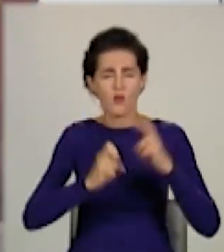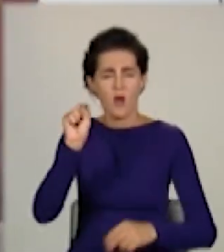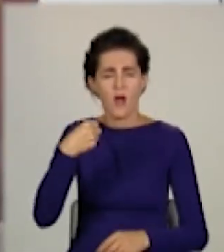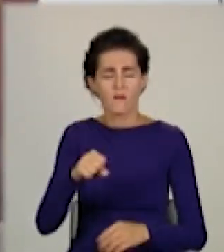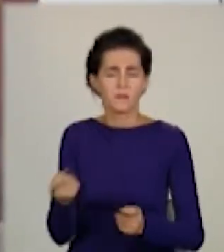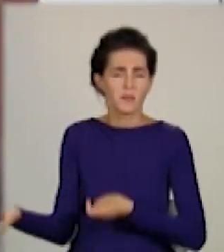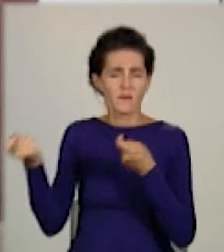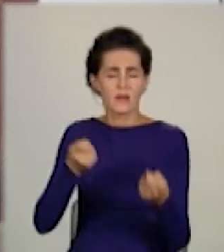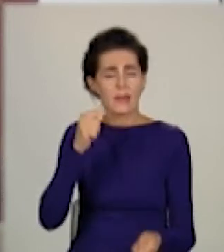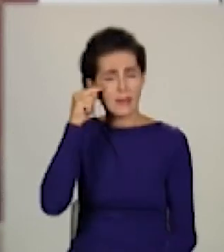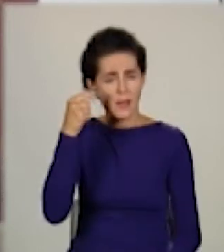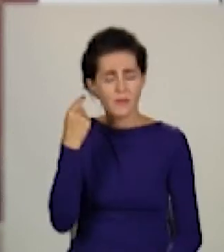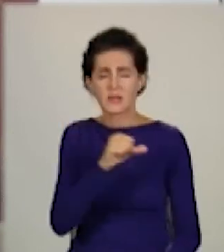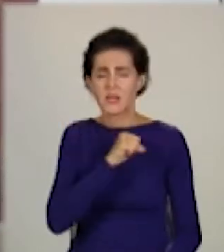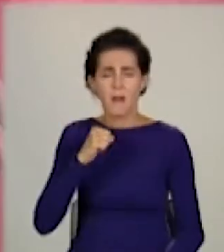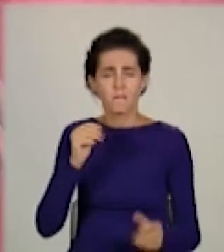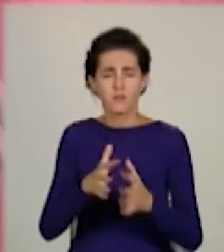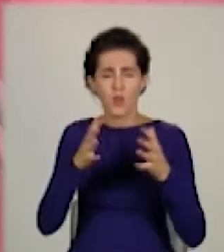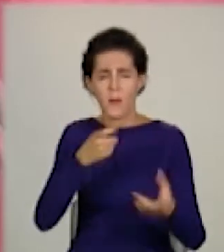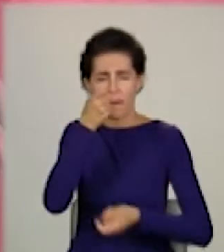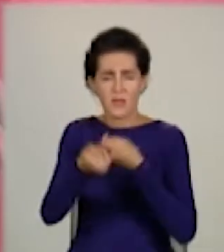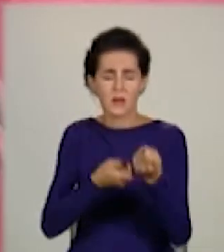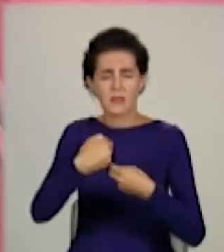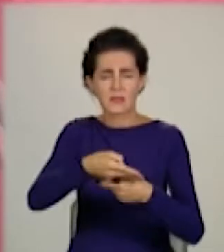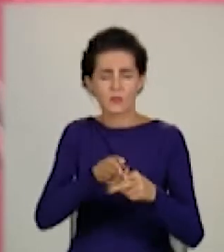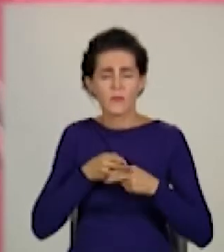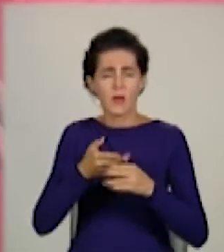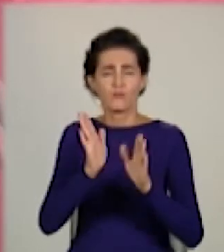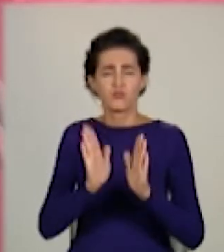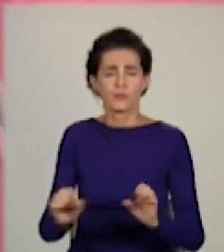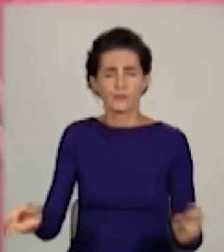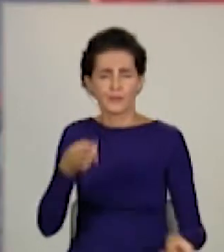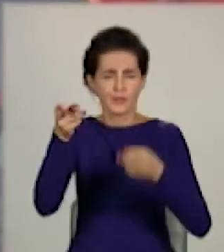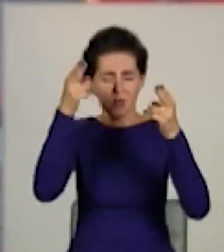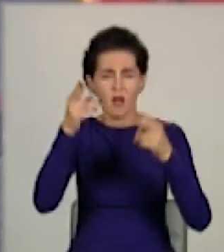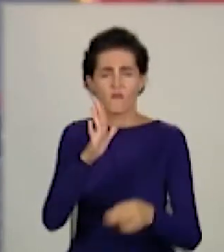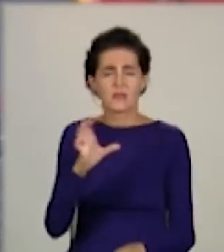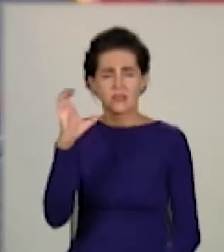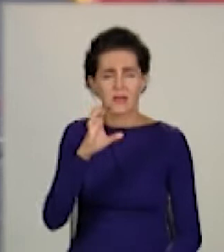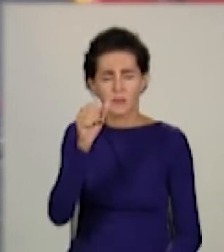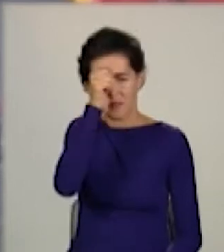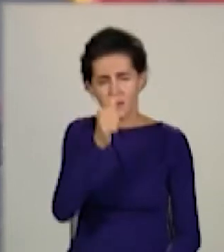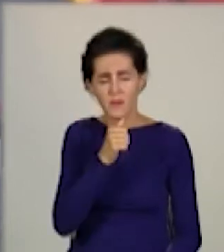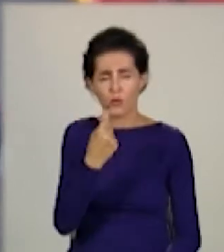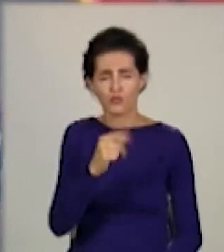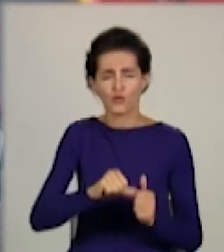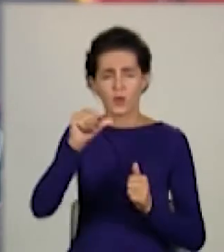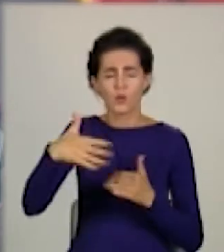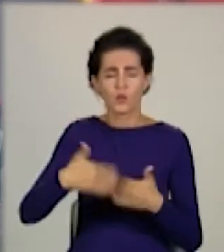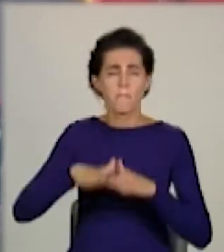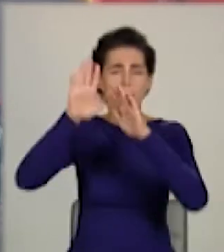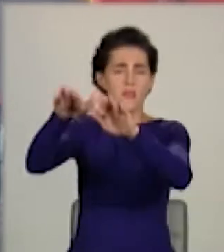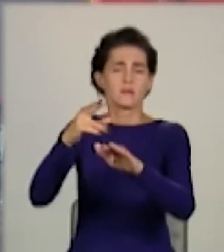з Китаю. Це найбільші елементи конструкції, яку почнуть збирати вже у вересні. Одну частину відгрузили вже на території